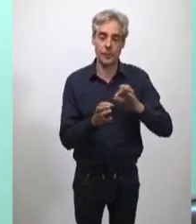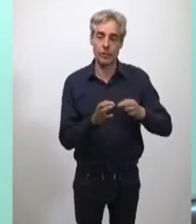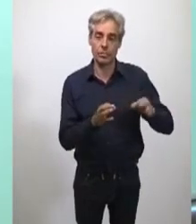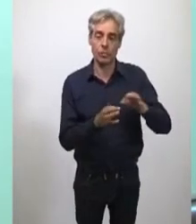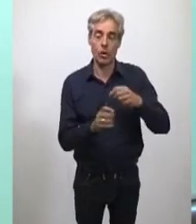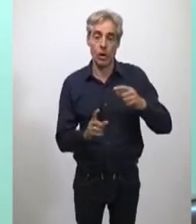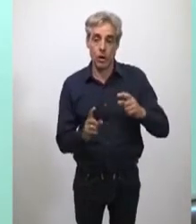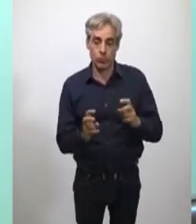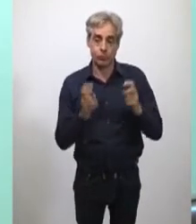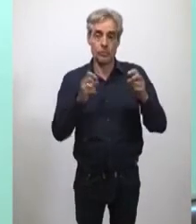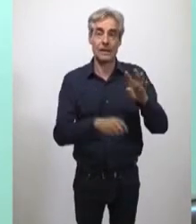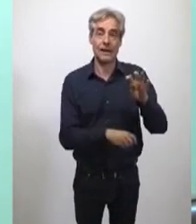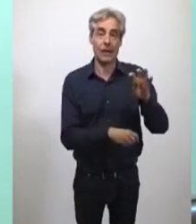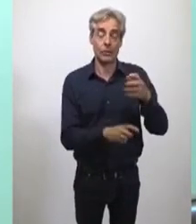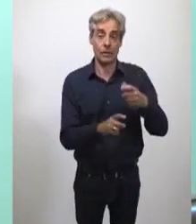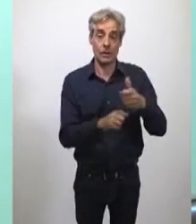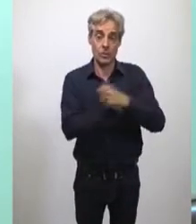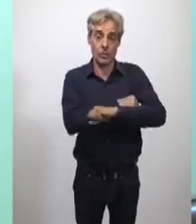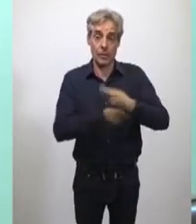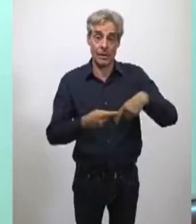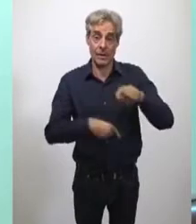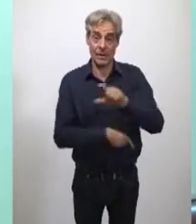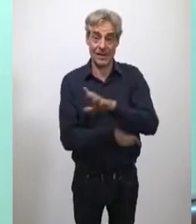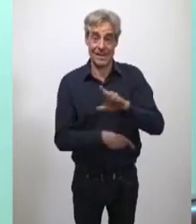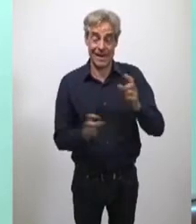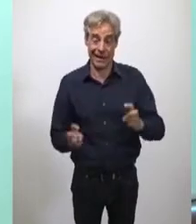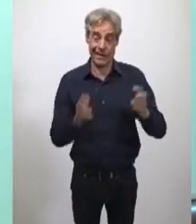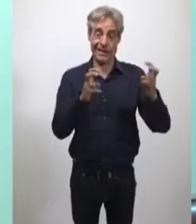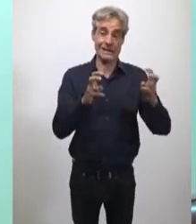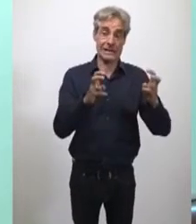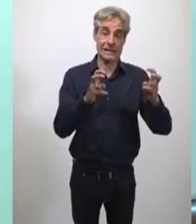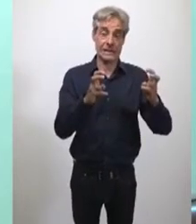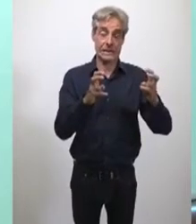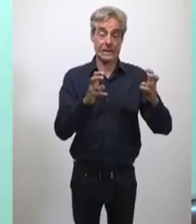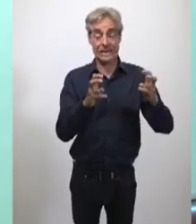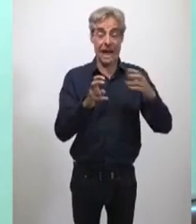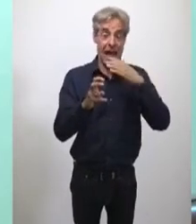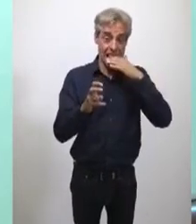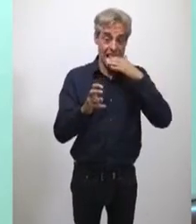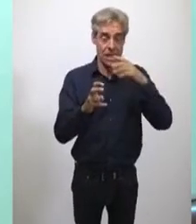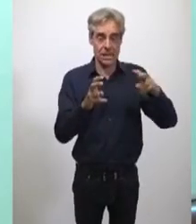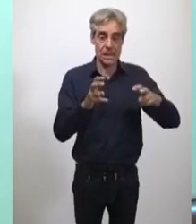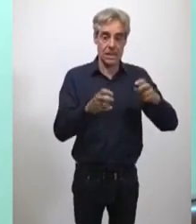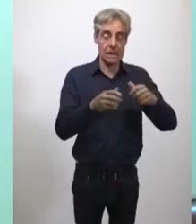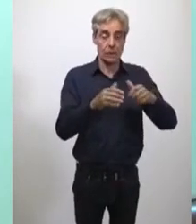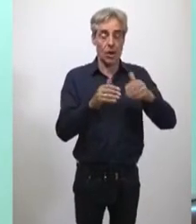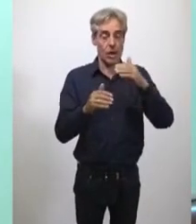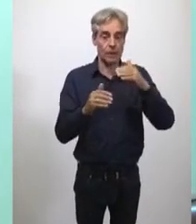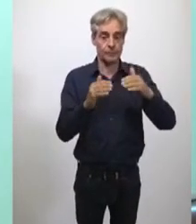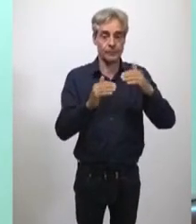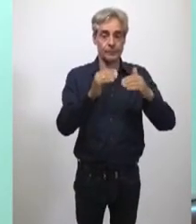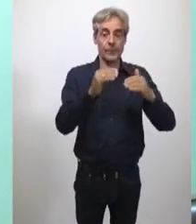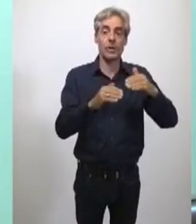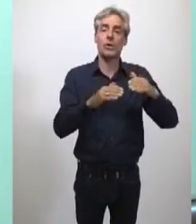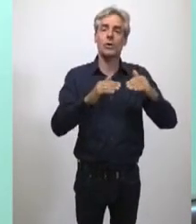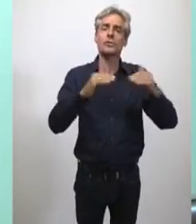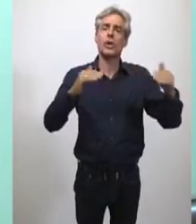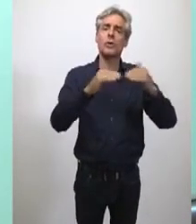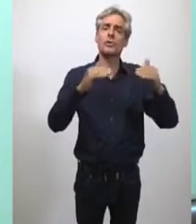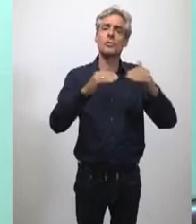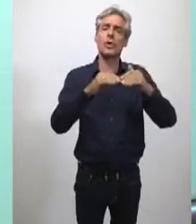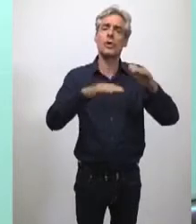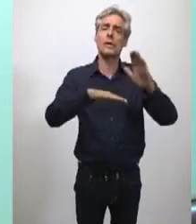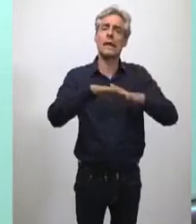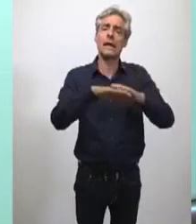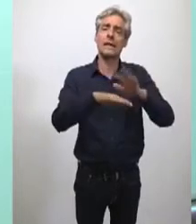40 contre 25 la semaine dernière et reste pour l'instant, je dis bien pour l'instant, en dessous du seuil d'alerte à 50.